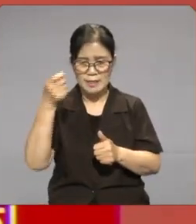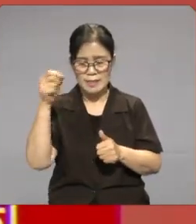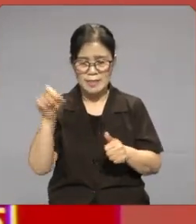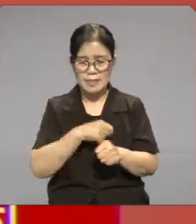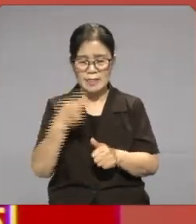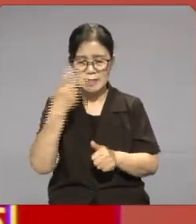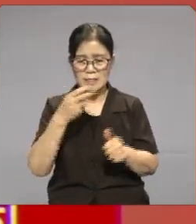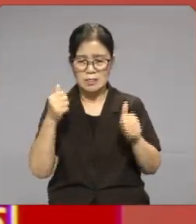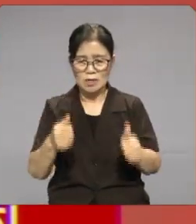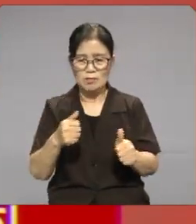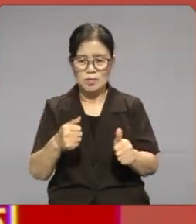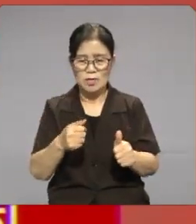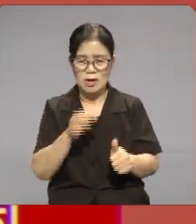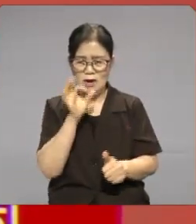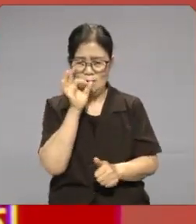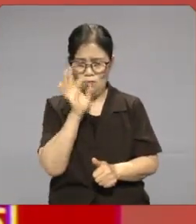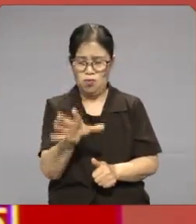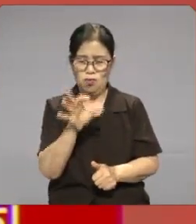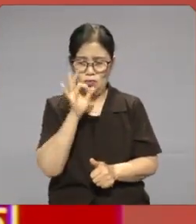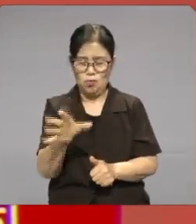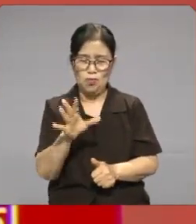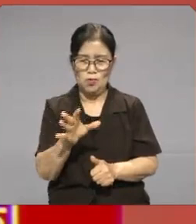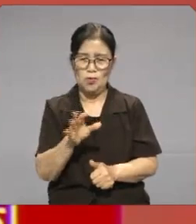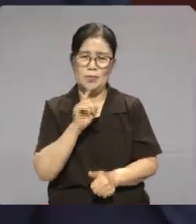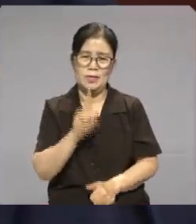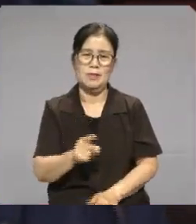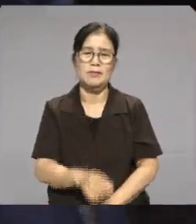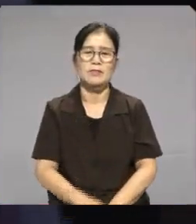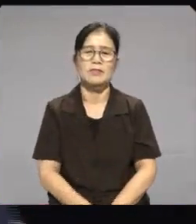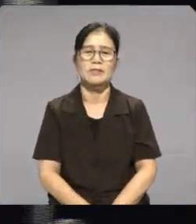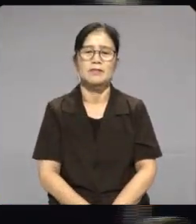한동훈 특검은 절대 못 받겠다고 합니다.